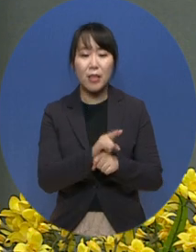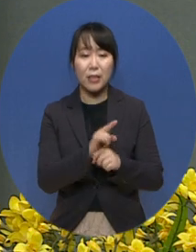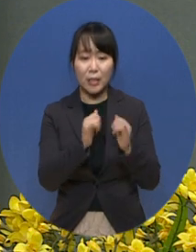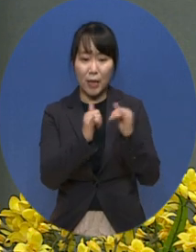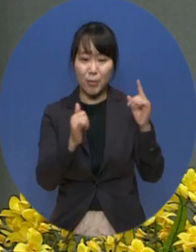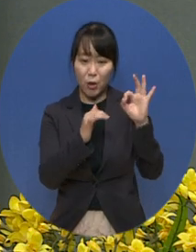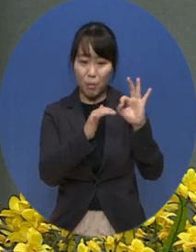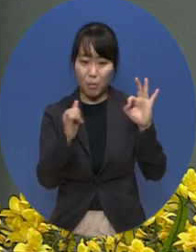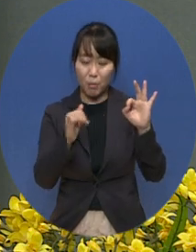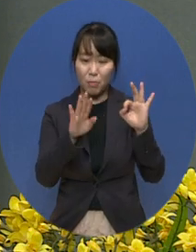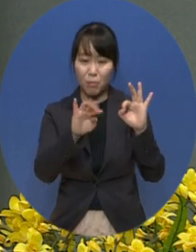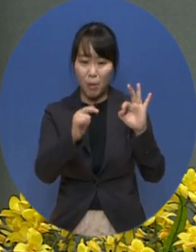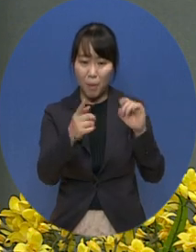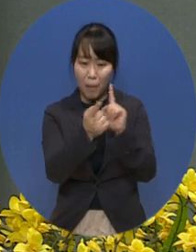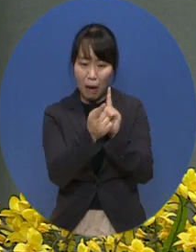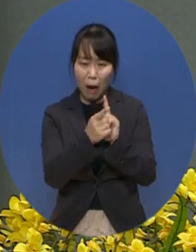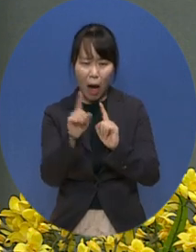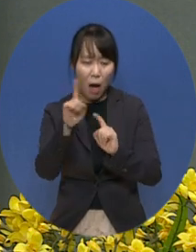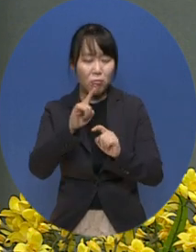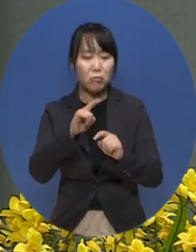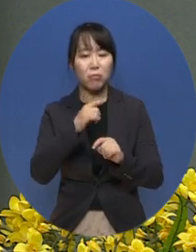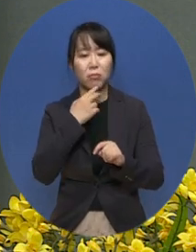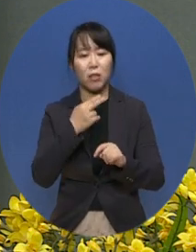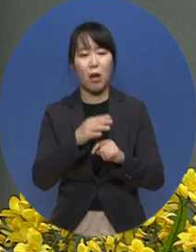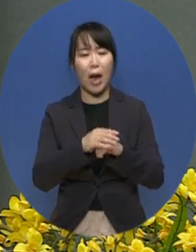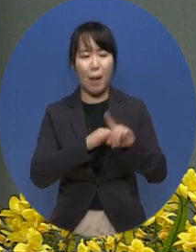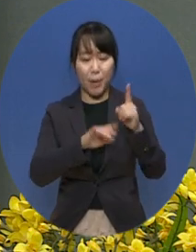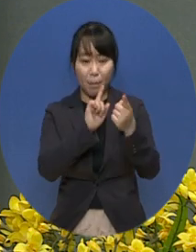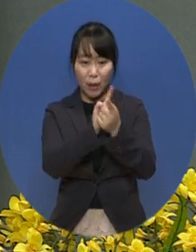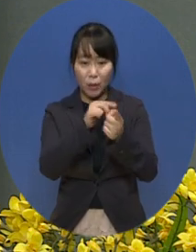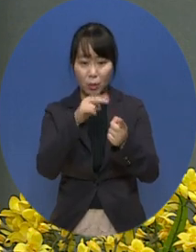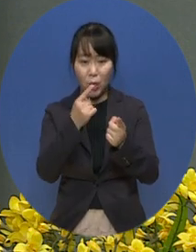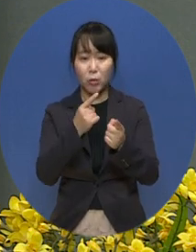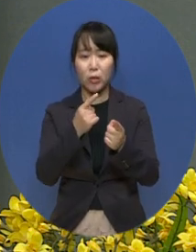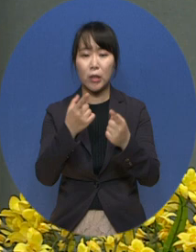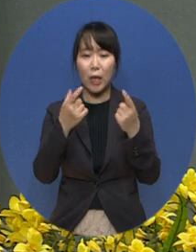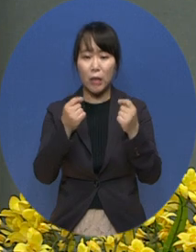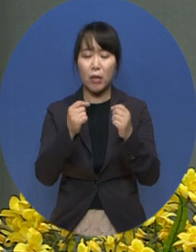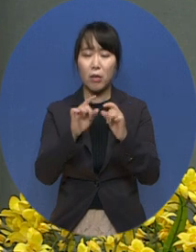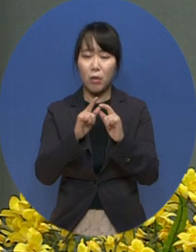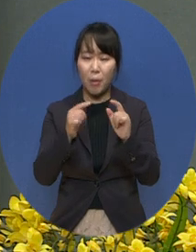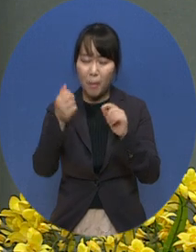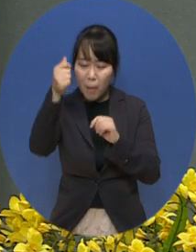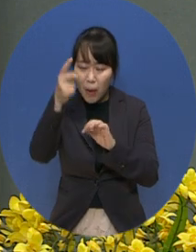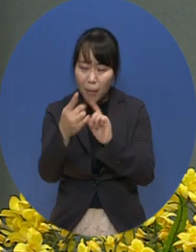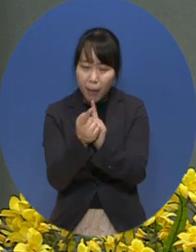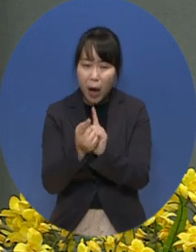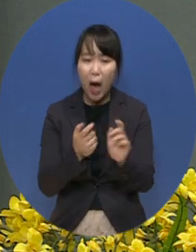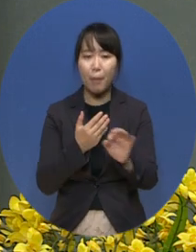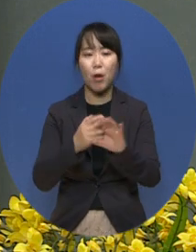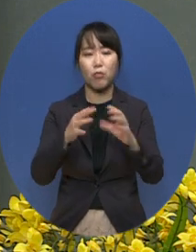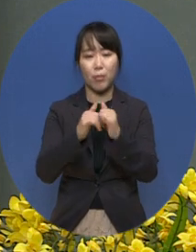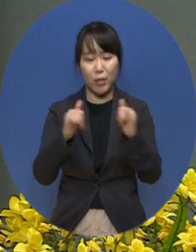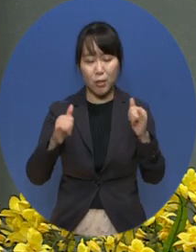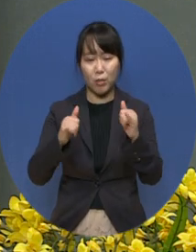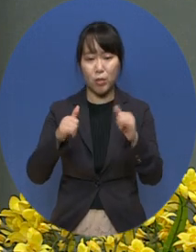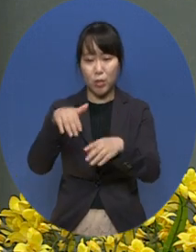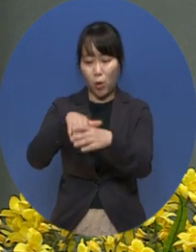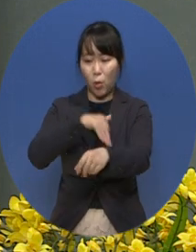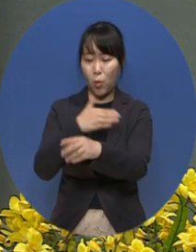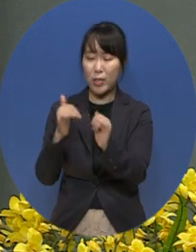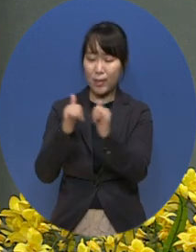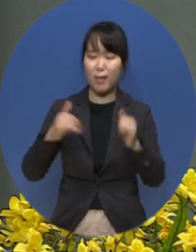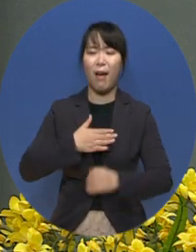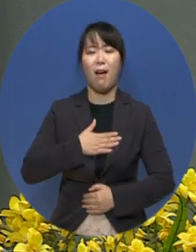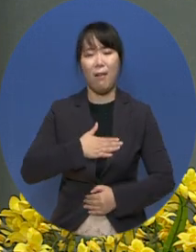나도 그 안에 진정성이 없으면 아무 이브 같죠 그 흥분을 만나더라도 진정성을 갖고 있고 빼면 좀 국민들은 유권자들 알거든요